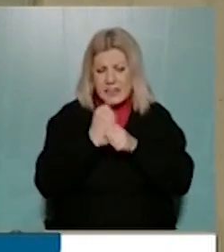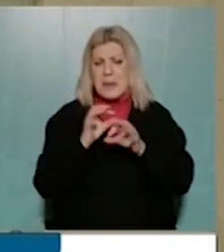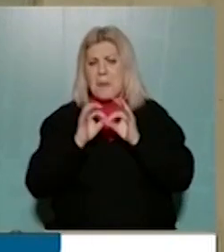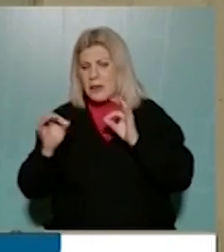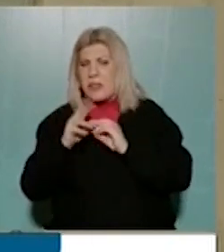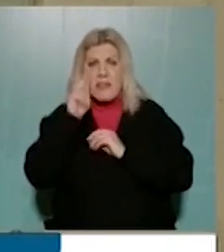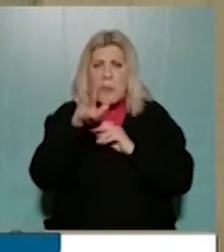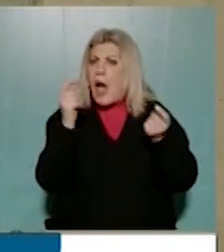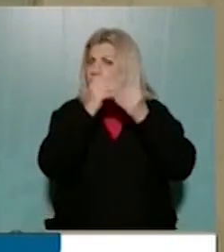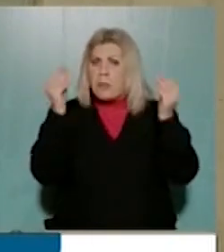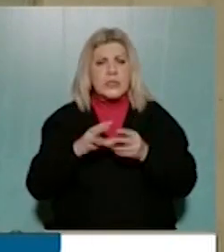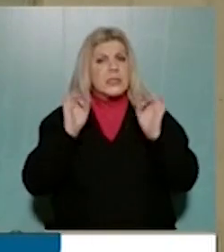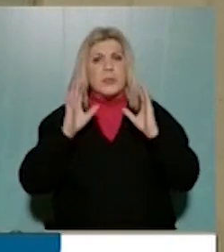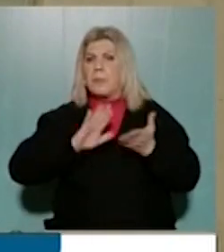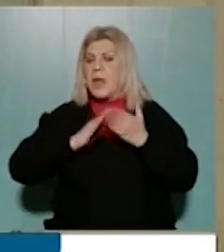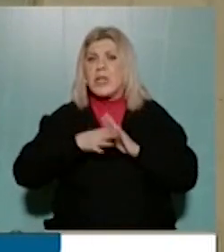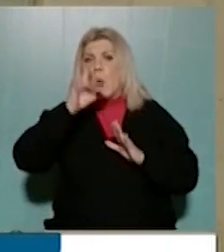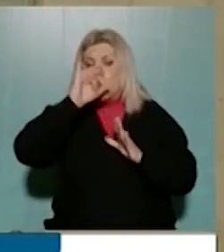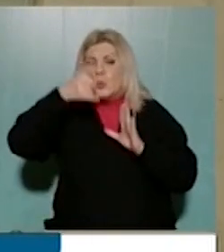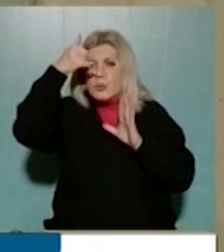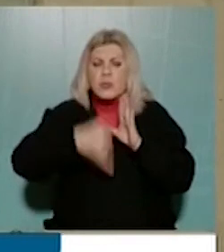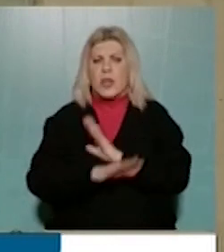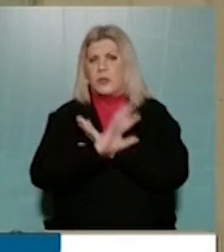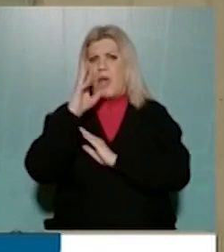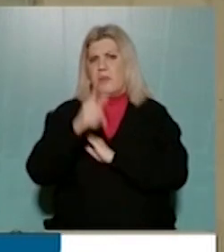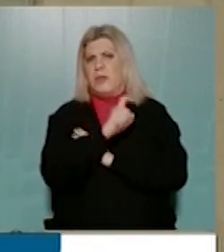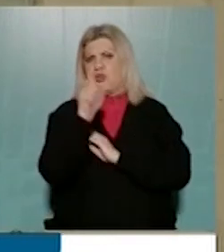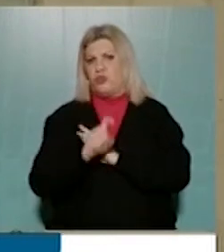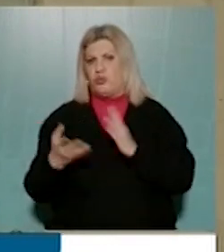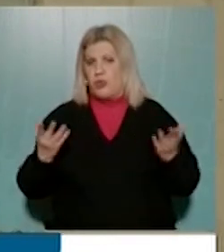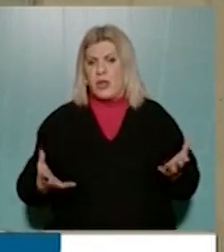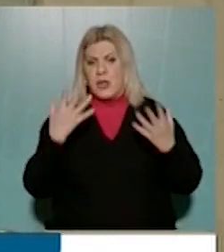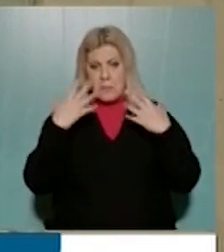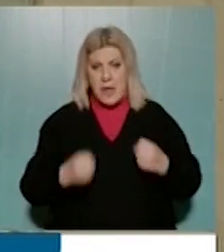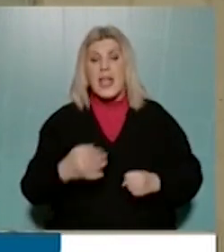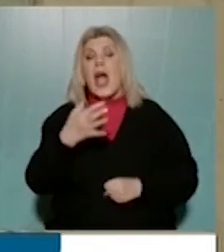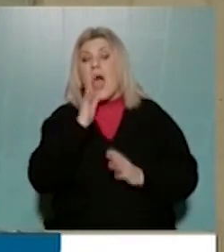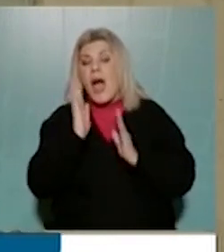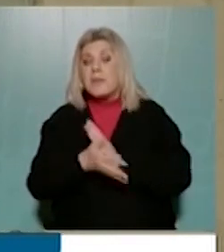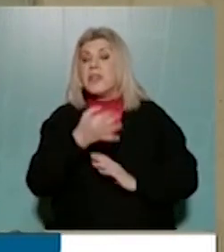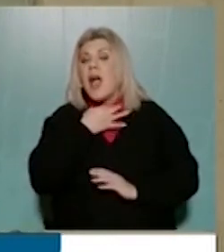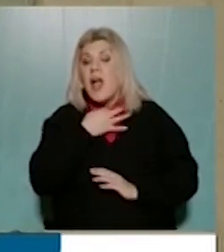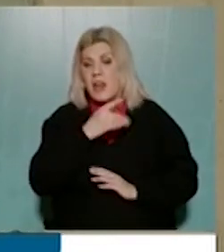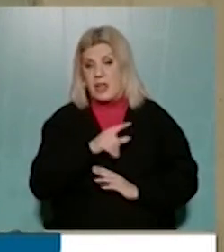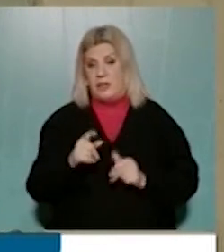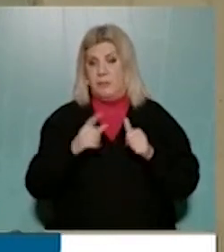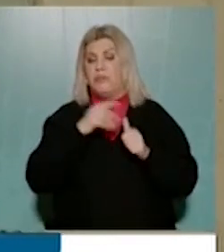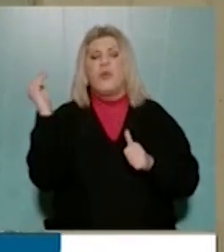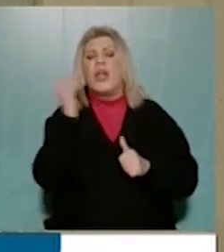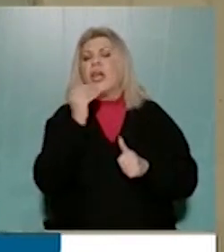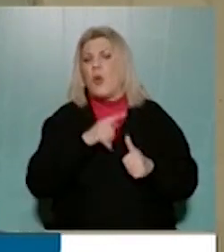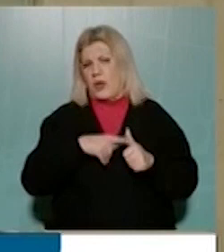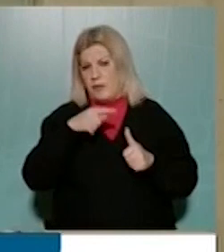και δεν βλέπουμε τίποτα πρακτικό και ουσιαστικό στην καθημερινότητα μας υπάρχει άμεση ανάγκη να γίνουν πράξεις τα εξής και πολύ